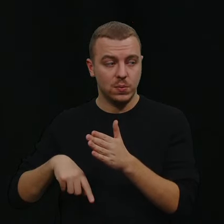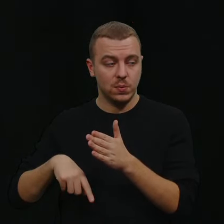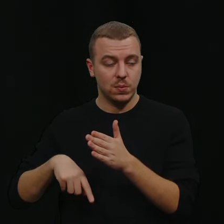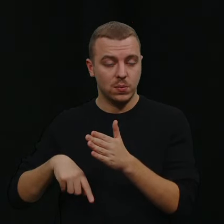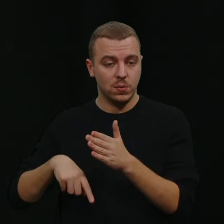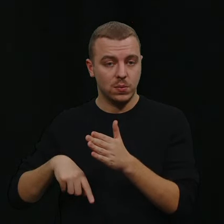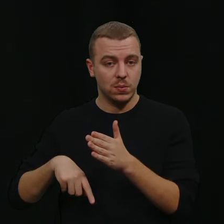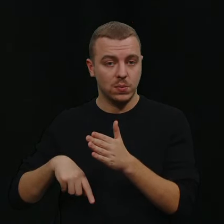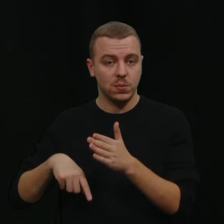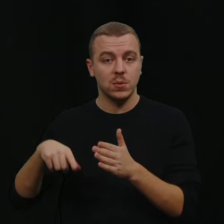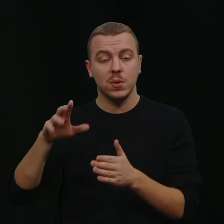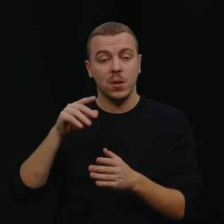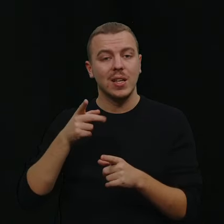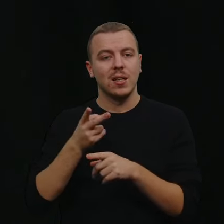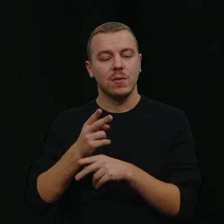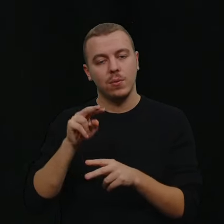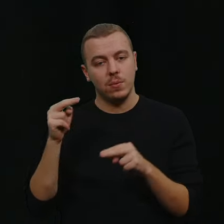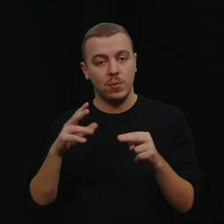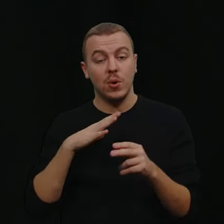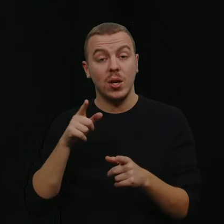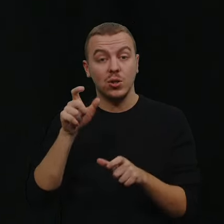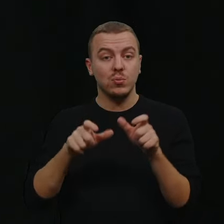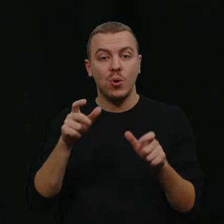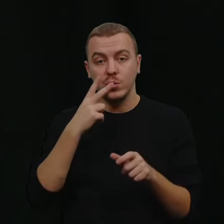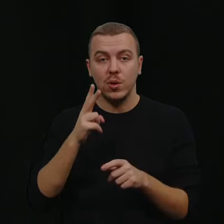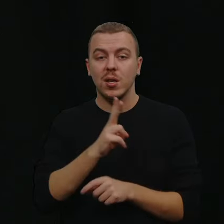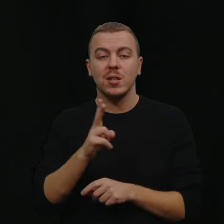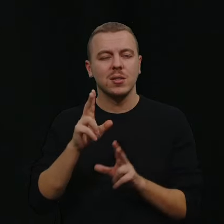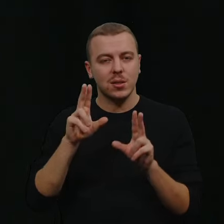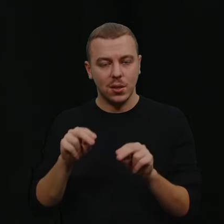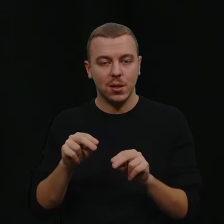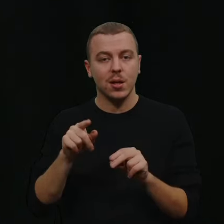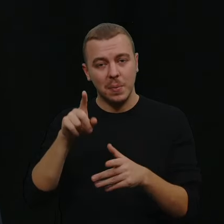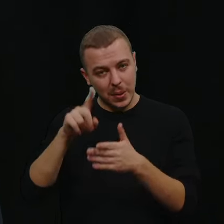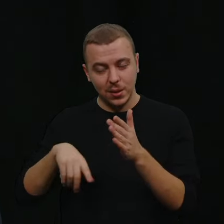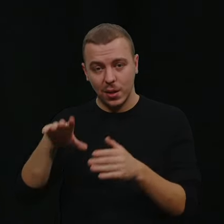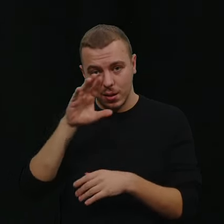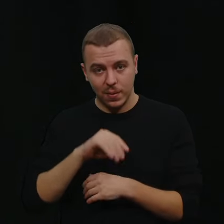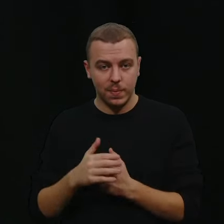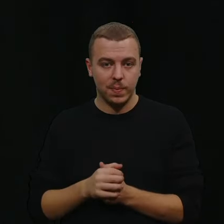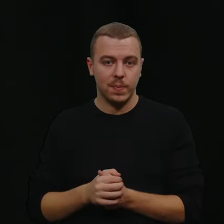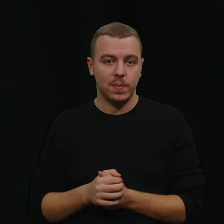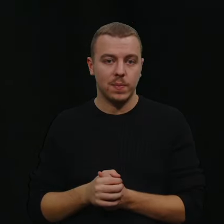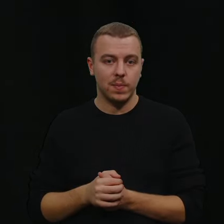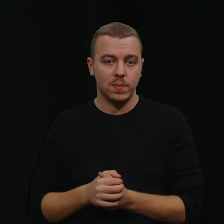sakyti, vertino dvejopai. Pirma, tai žiūrėjo, kad žmonės, kurie tikrai yra, kuriais galima pasitikėti. Čia vien mandatė.